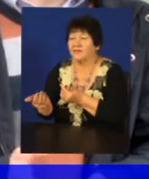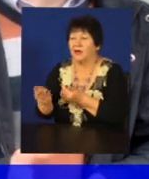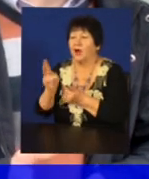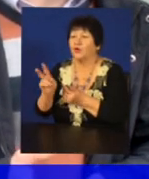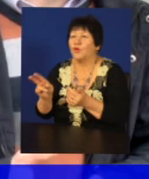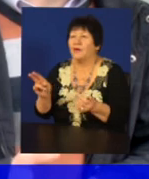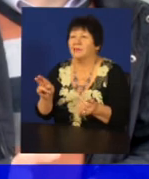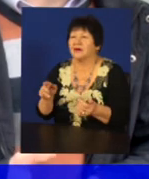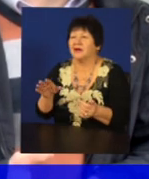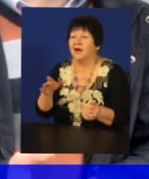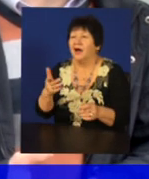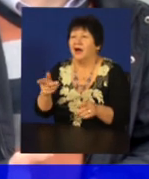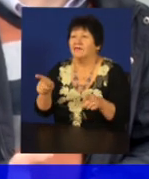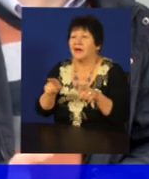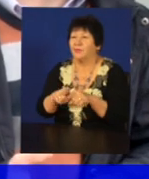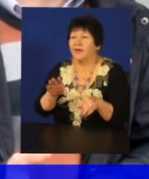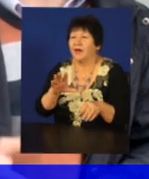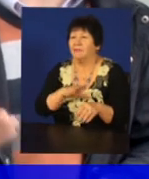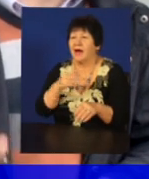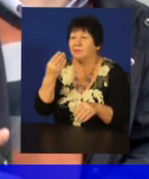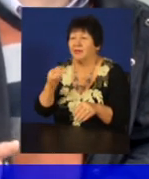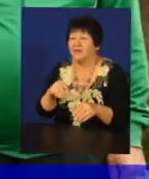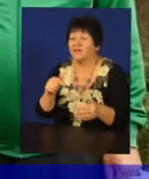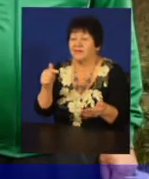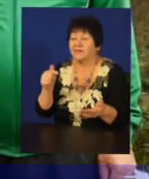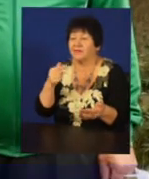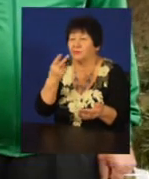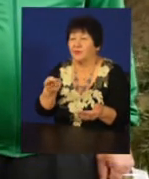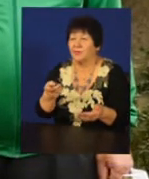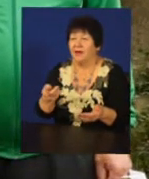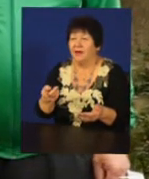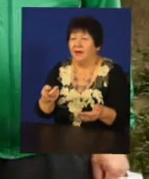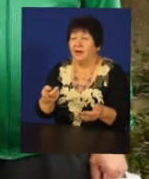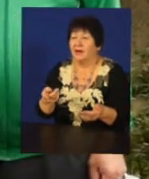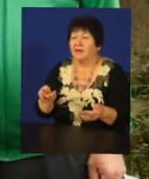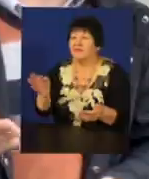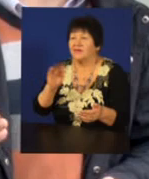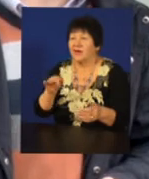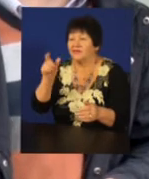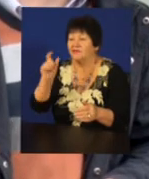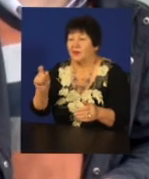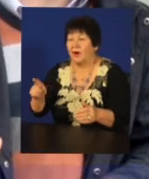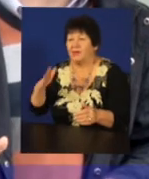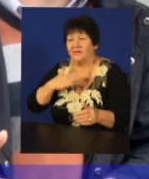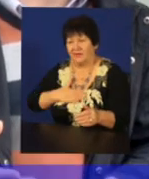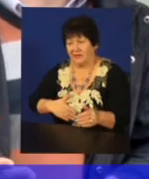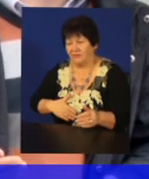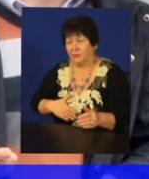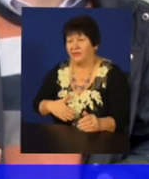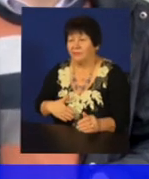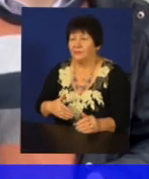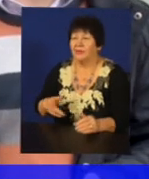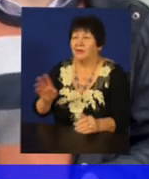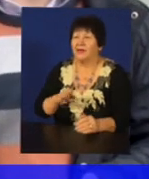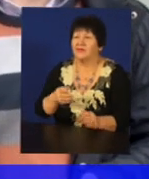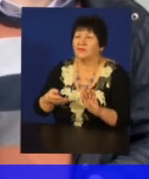cum am trebui mai bine să punem la punct acest sistem, ca să fie eficient, să fie oamenii satisfăcuți. Calea spre